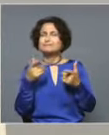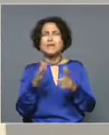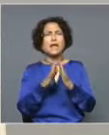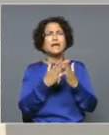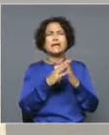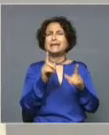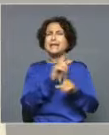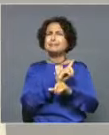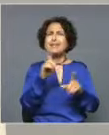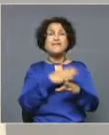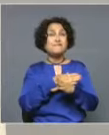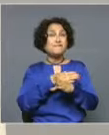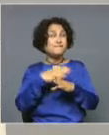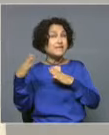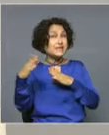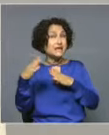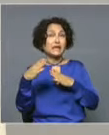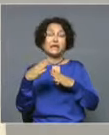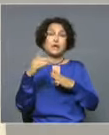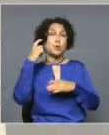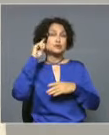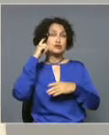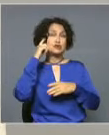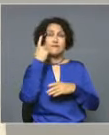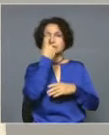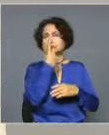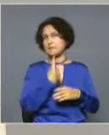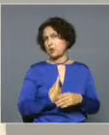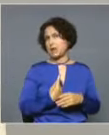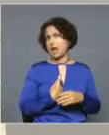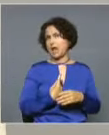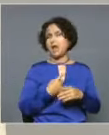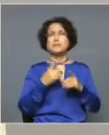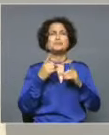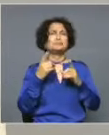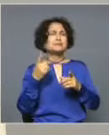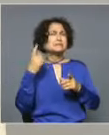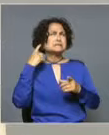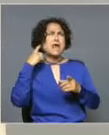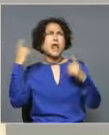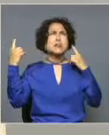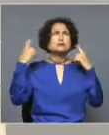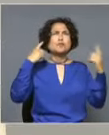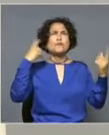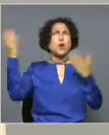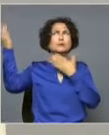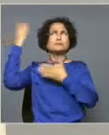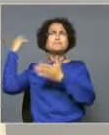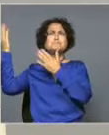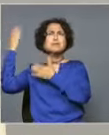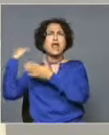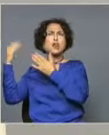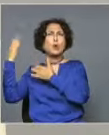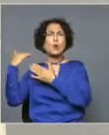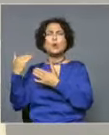не винаги означават непременно самота, макар и населена с нечии гласове от преди векове, може би, идващи при